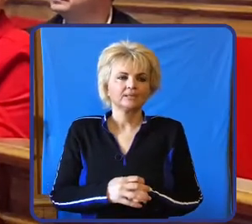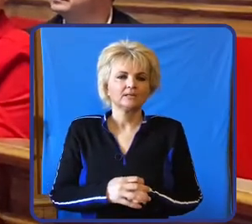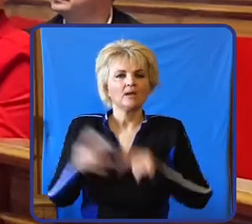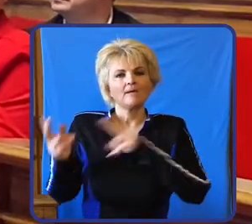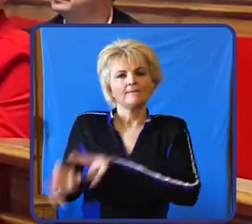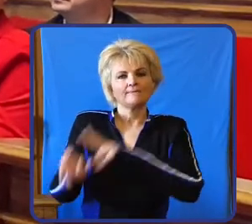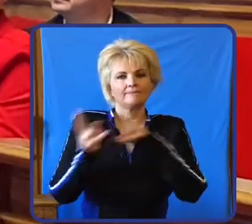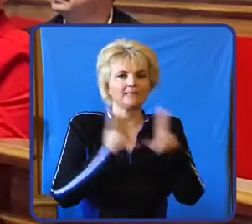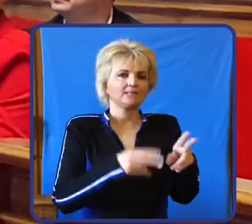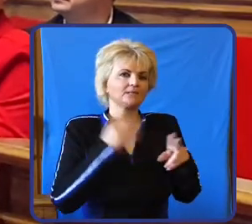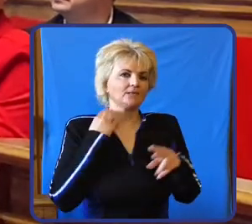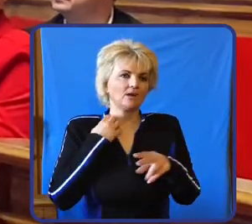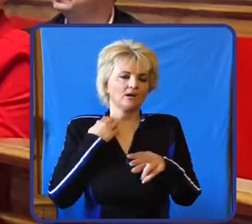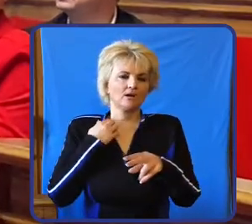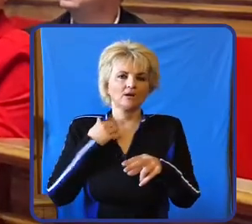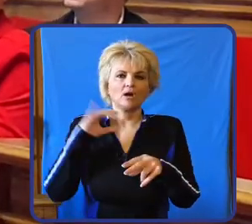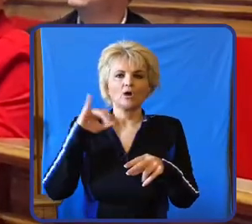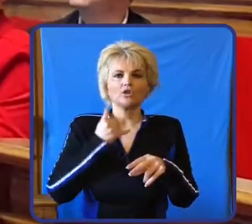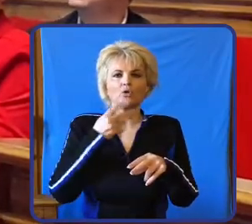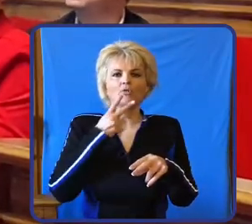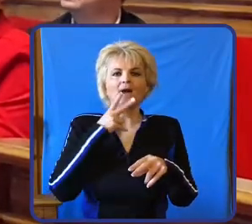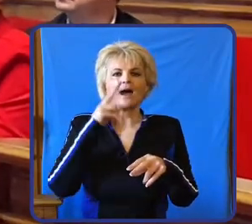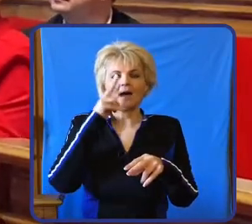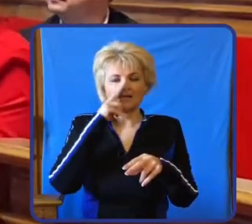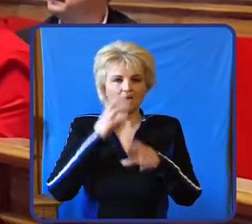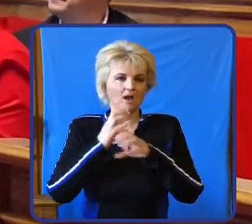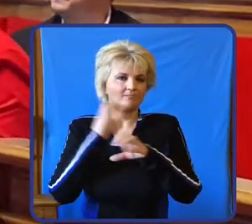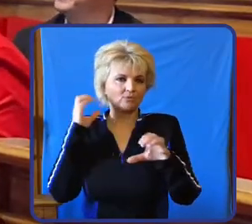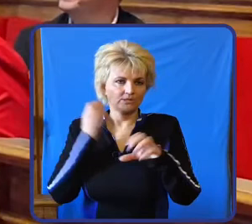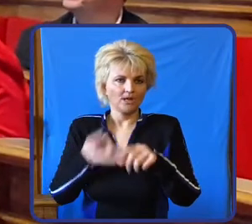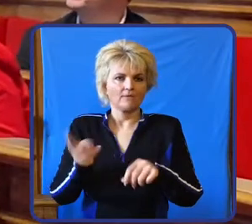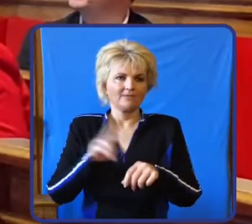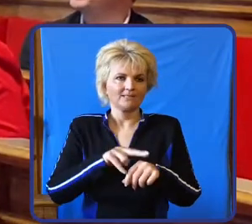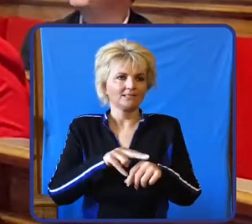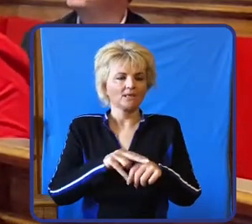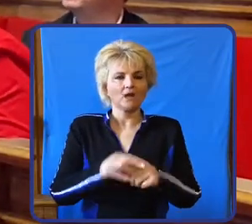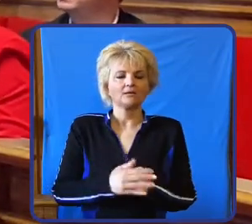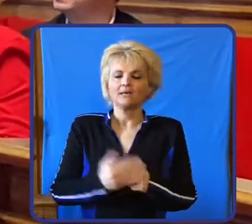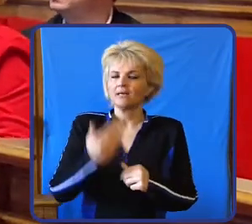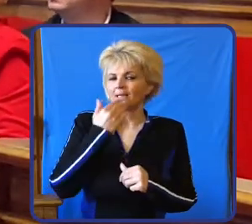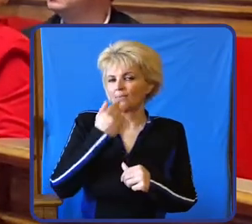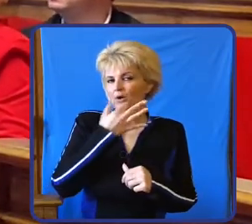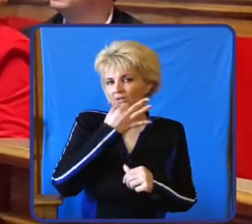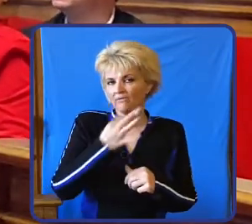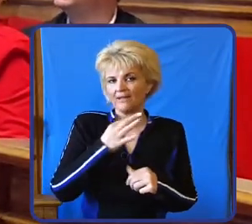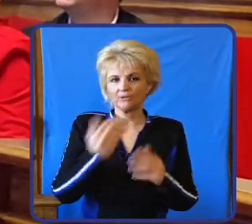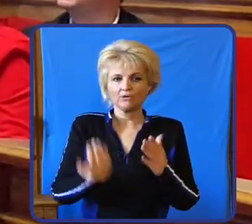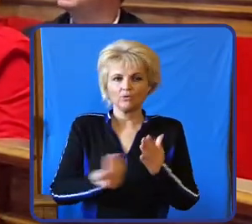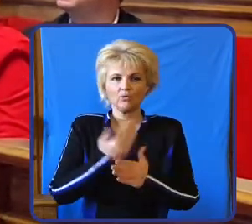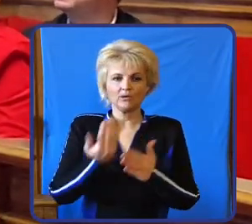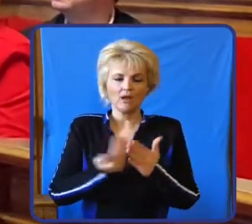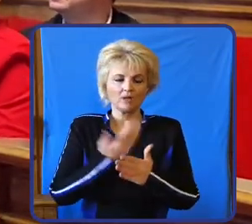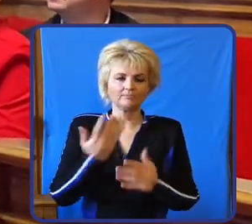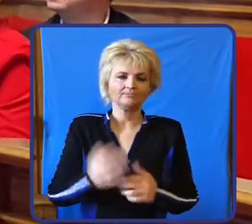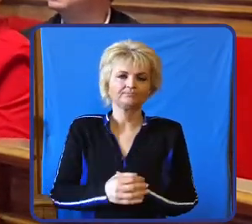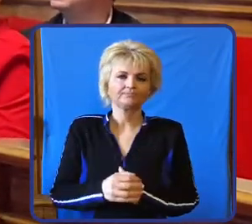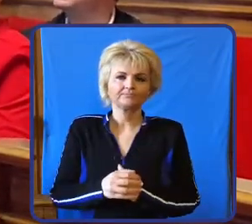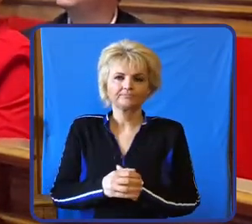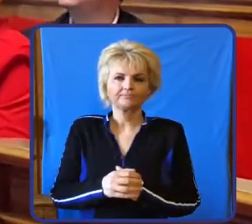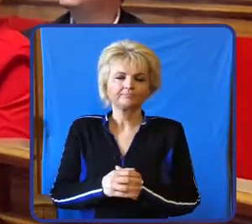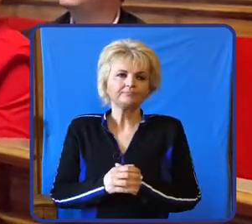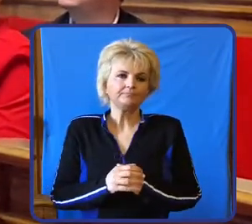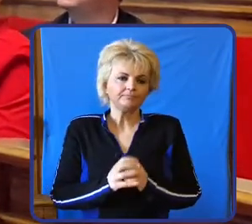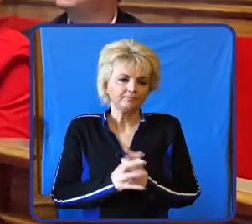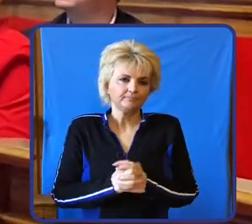visszatérve a Joványbuszra, az előbb ugye beszélgettünk róla, én nem akartam még egyszer felszólalni, hogy betartsam azt a kérést, amit polgármester úr